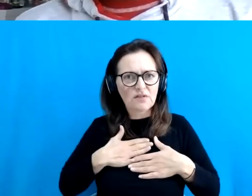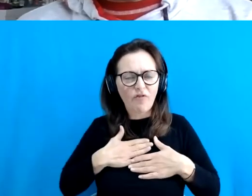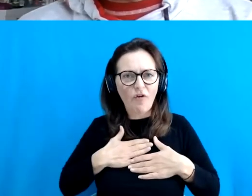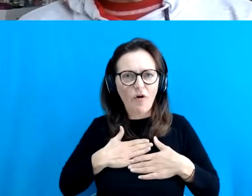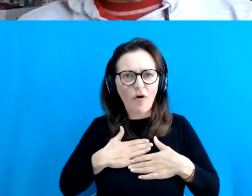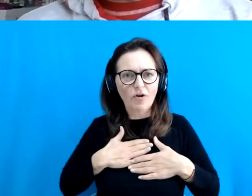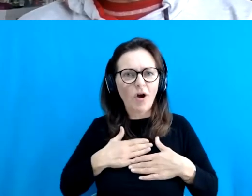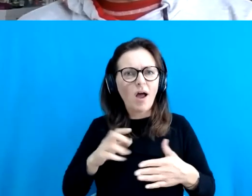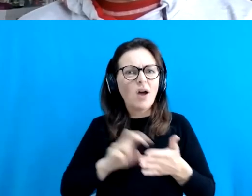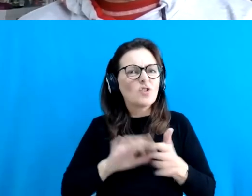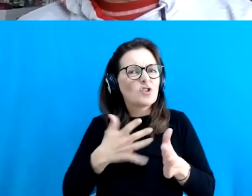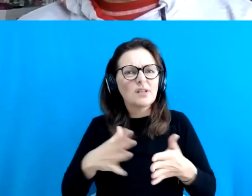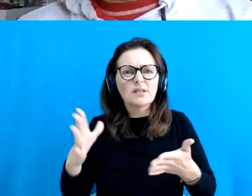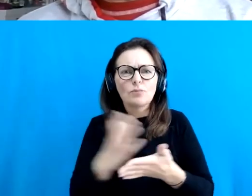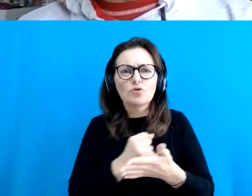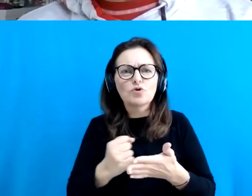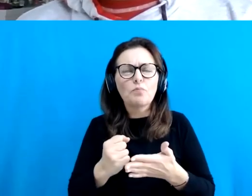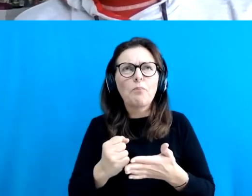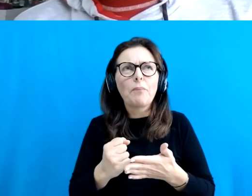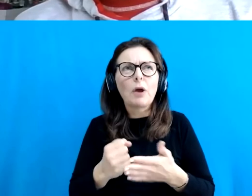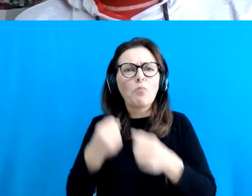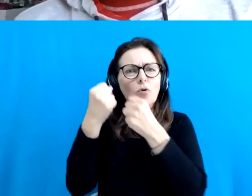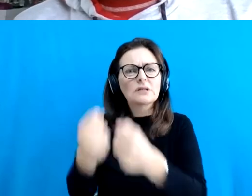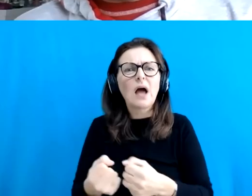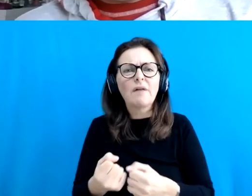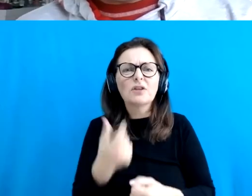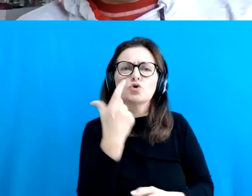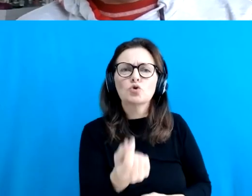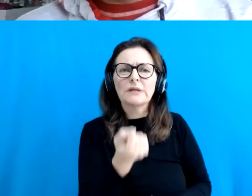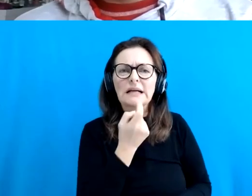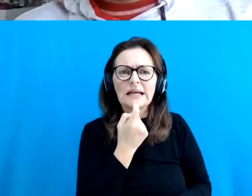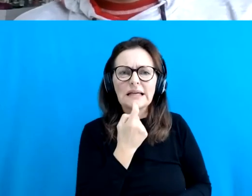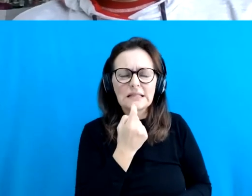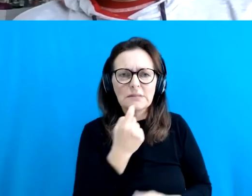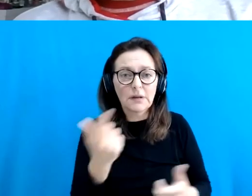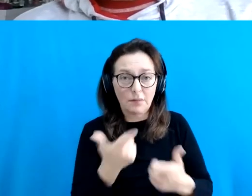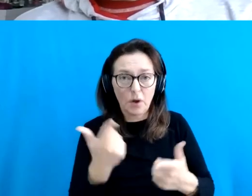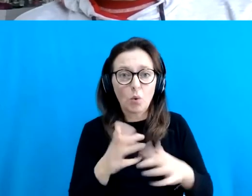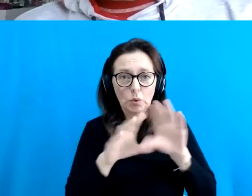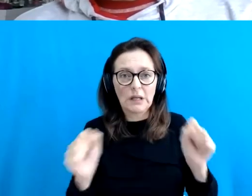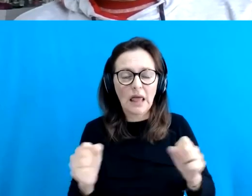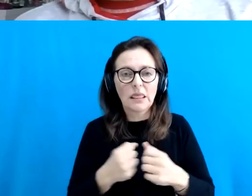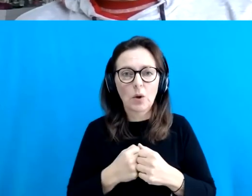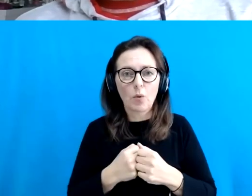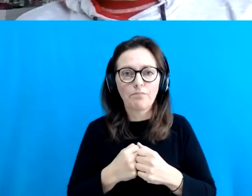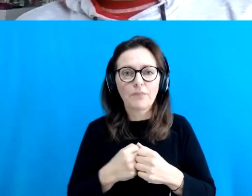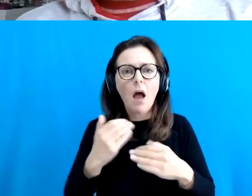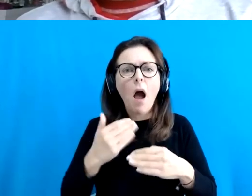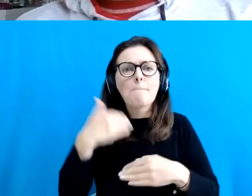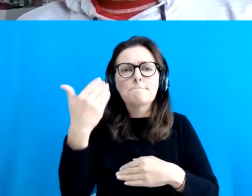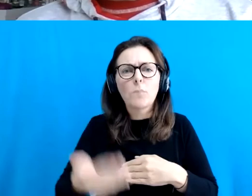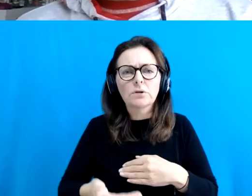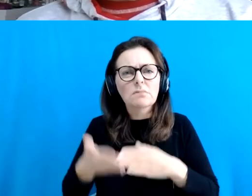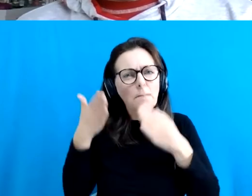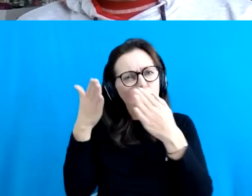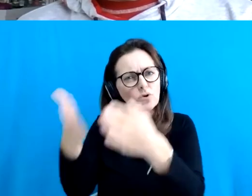nisem uspel spostaviti nekega skupnega jezika z nekom, da bi v bistvu pazil, da lahko to naredim. Sem potem se čisto posvetil